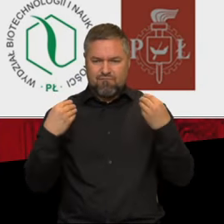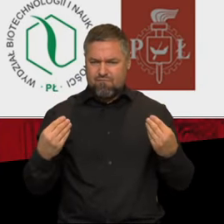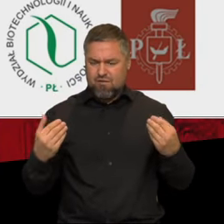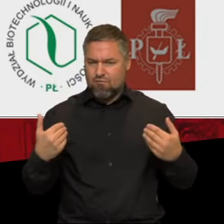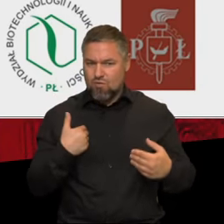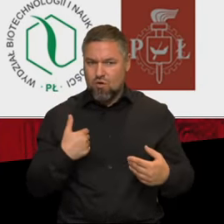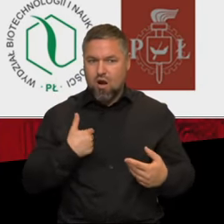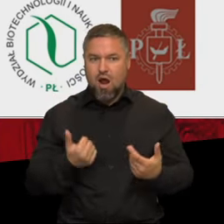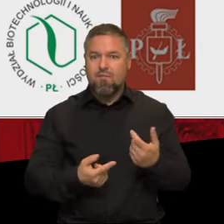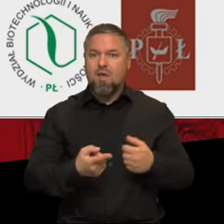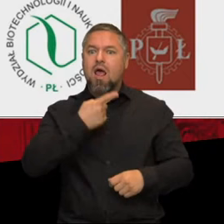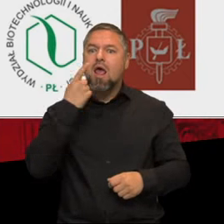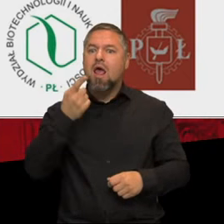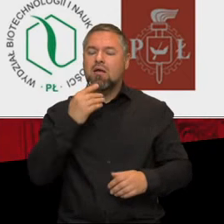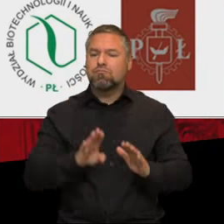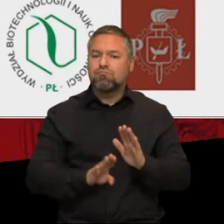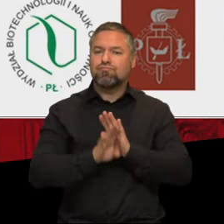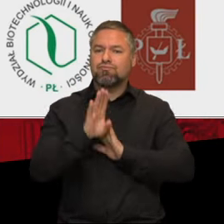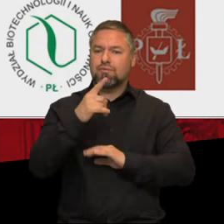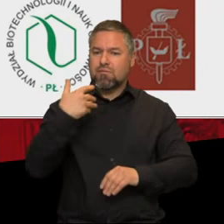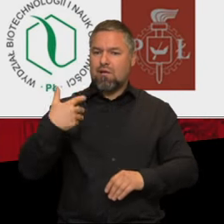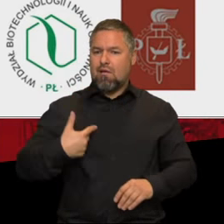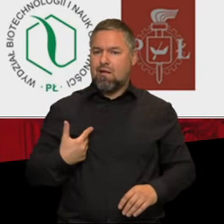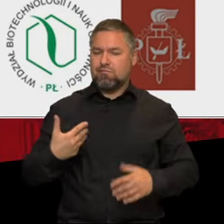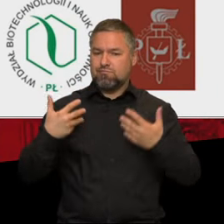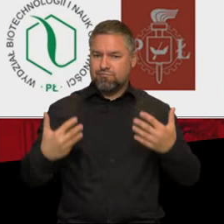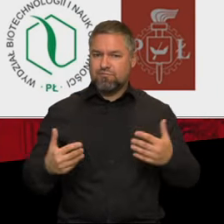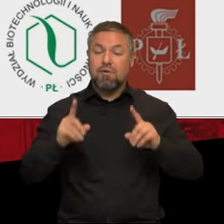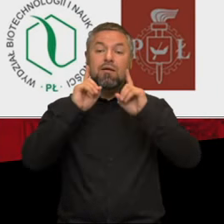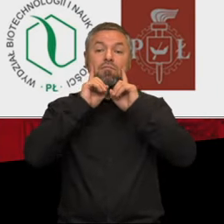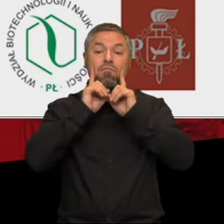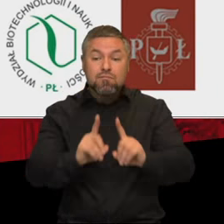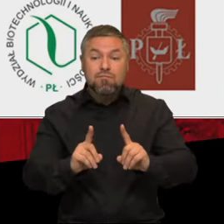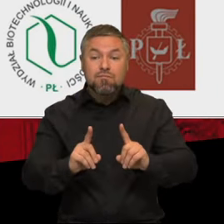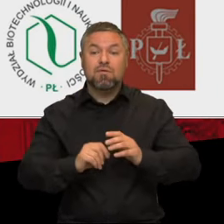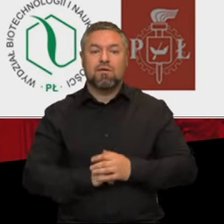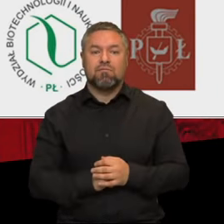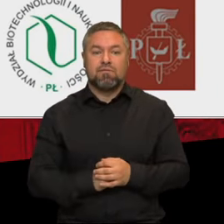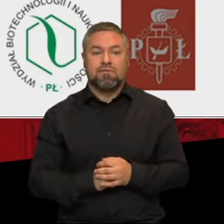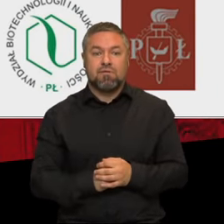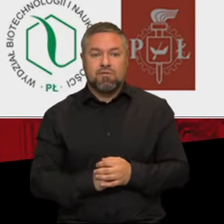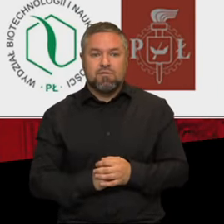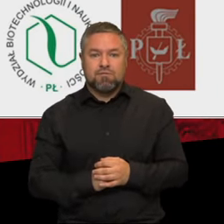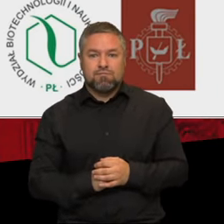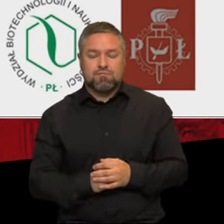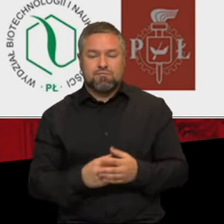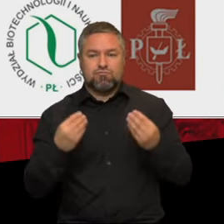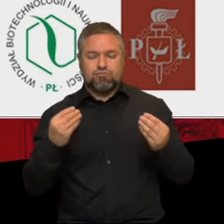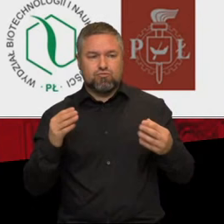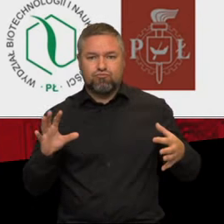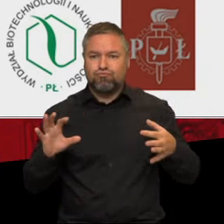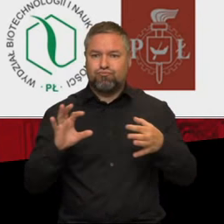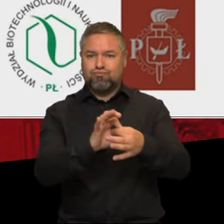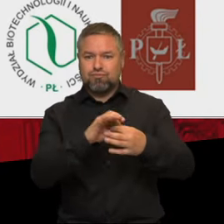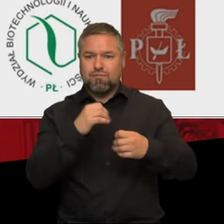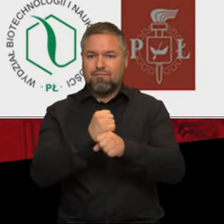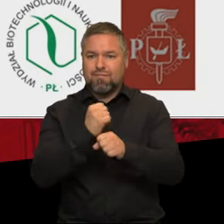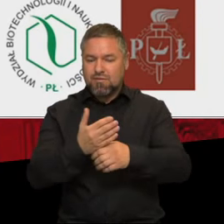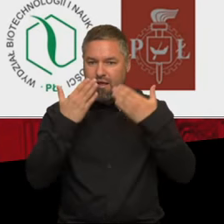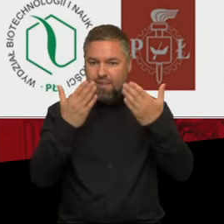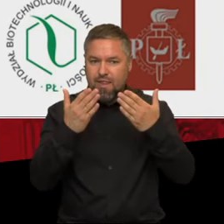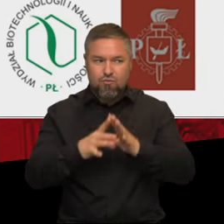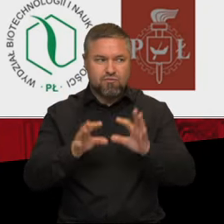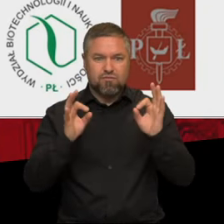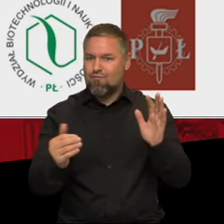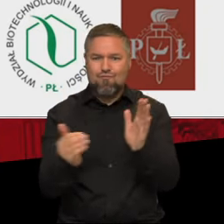niesamowicie istotne, żeby podszkolić swój język angielski, który tak naprawdę jest nieodzownym elementem pracy naukowca w